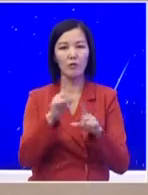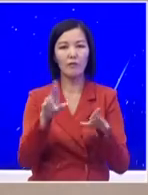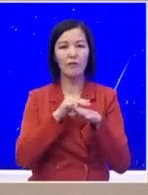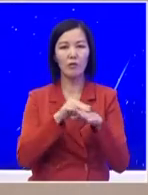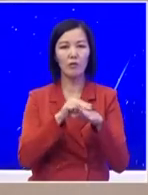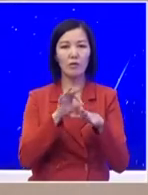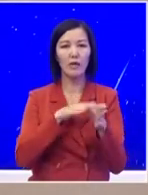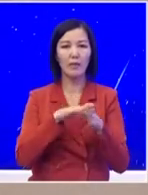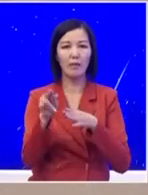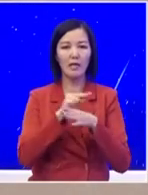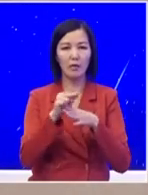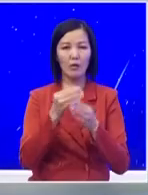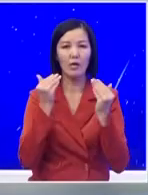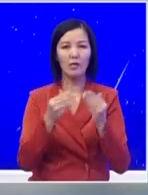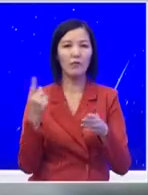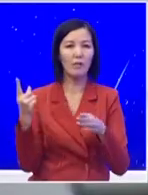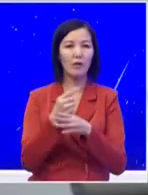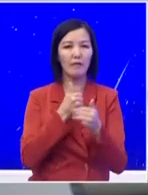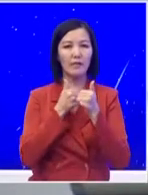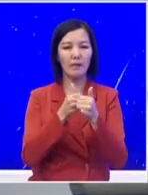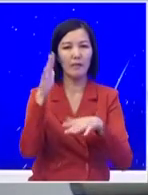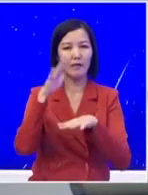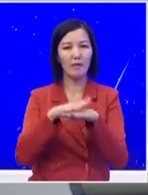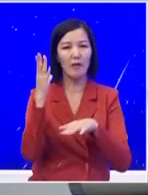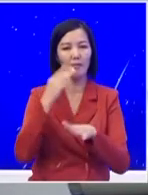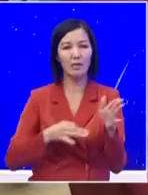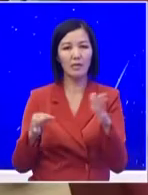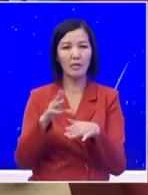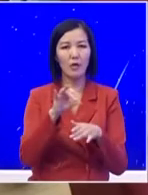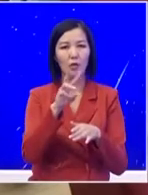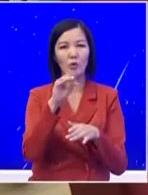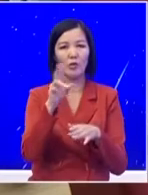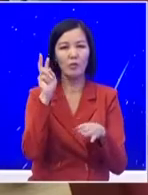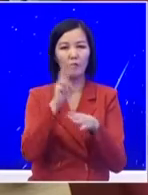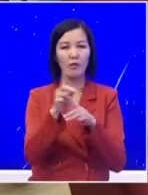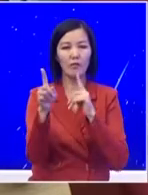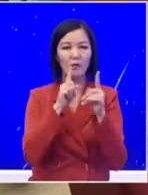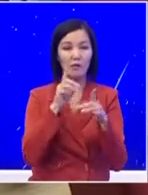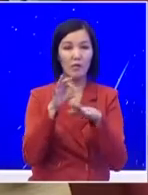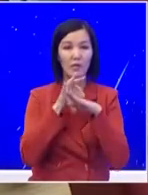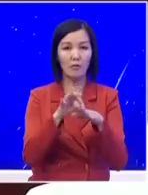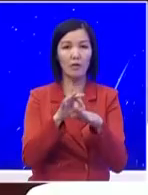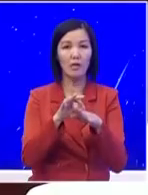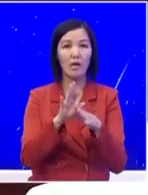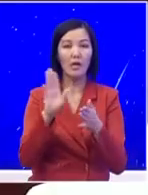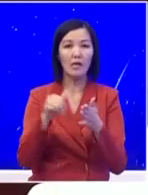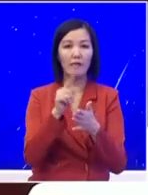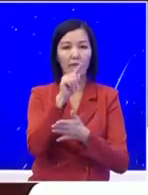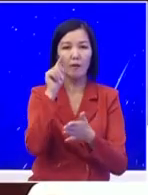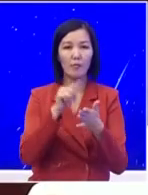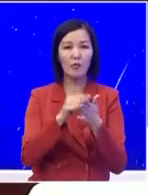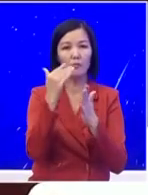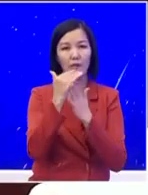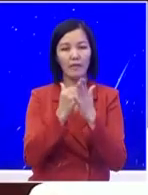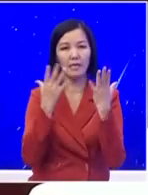ведется капитальный ремонт. Сегодня первый заместитель акима Алматинской области Лязат Турлашев провел совещание с регионами. Главный